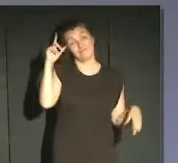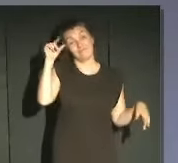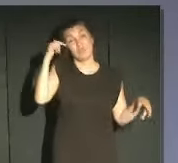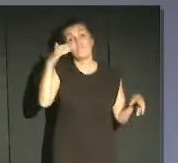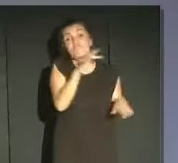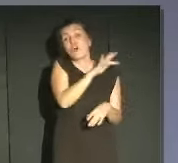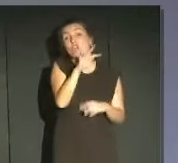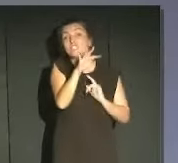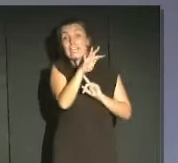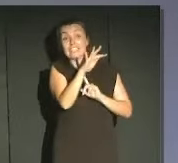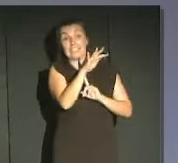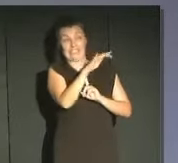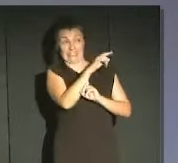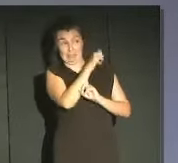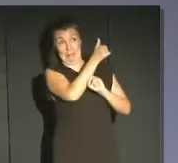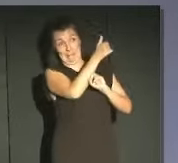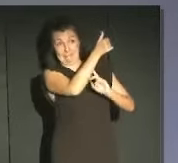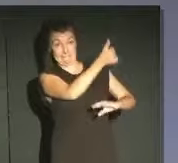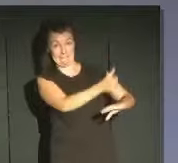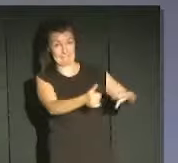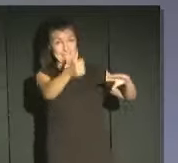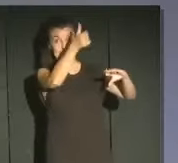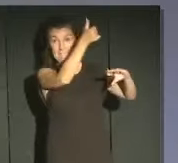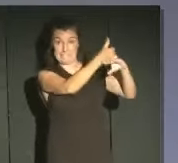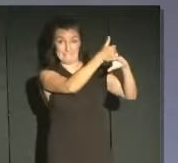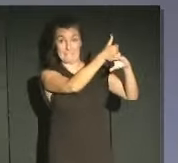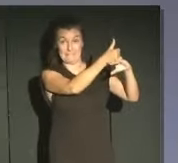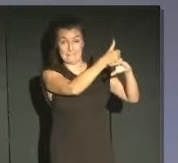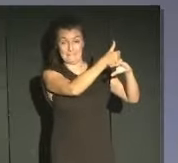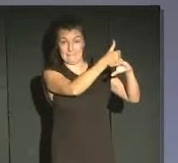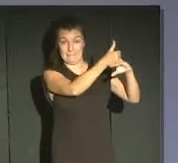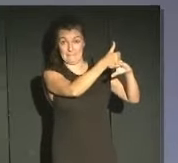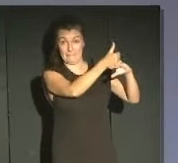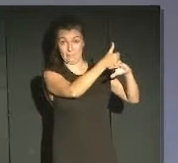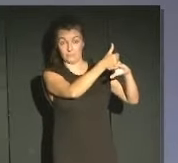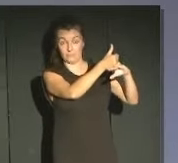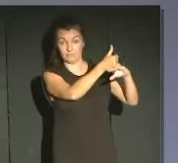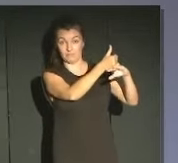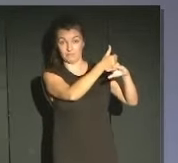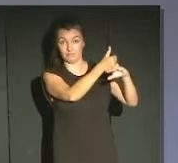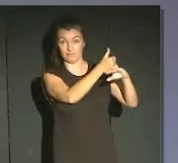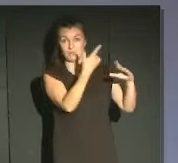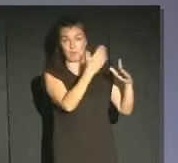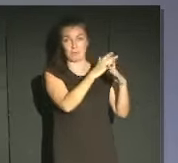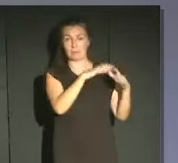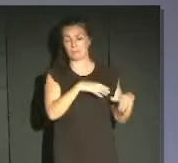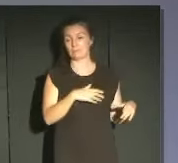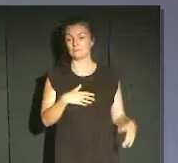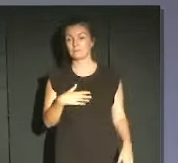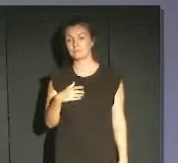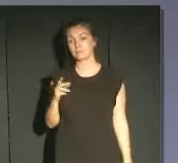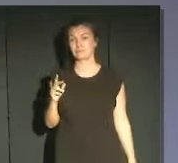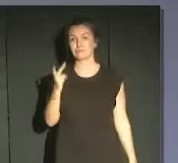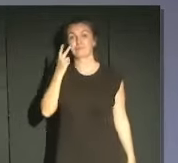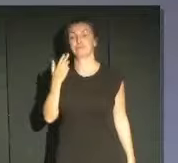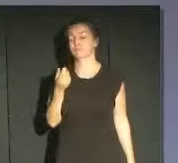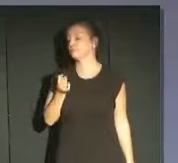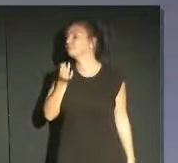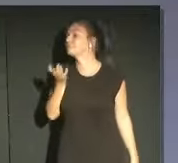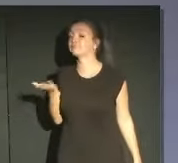Jupiter s'accroche à cette posture d'arrogant de